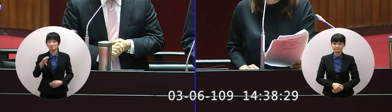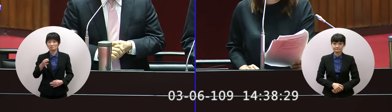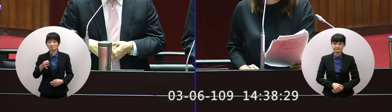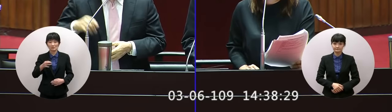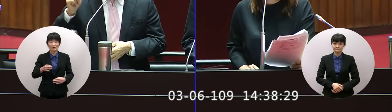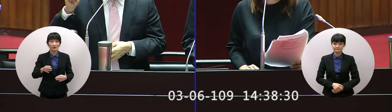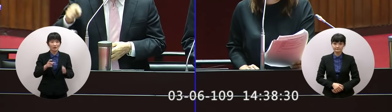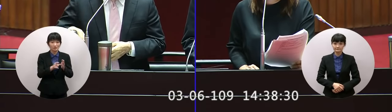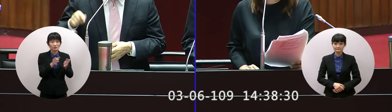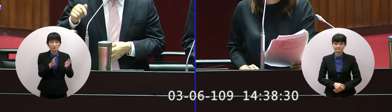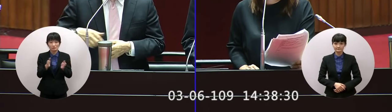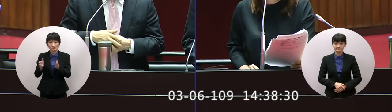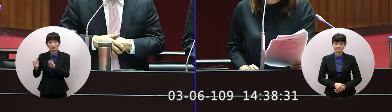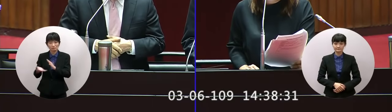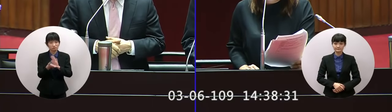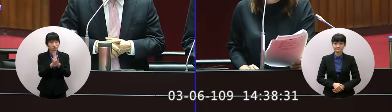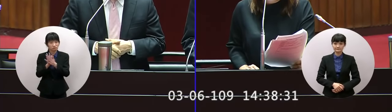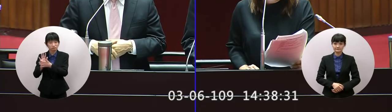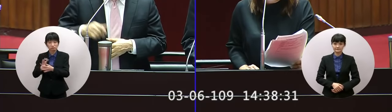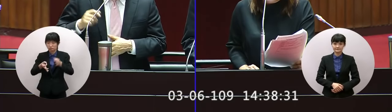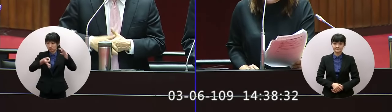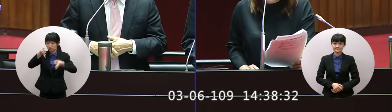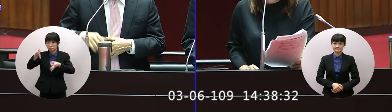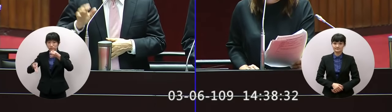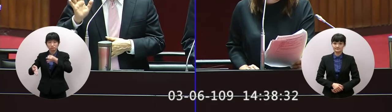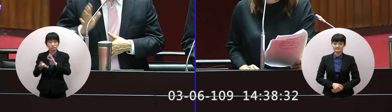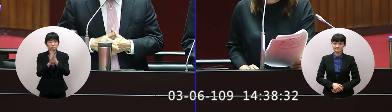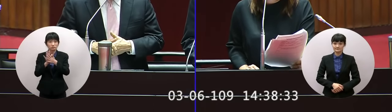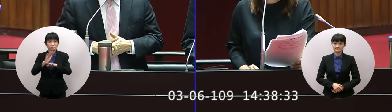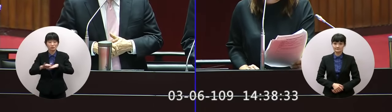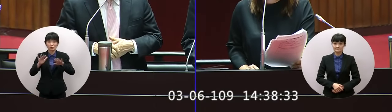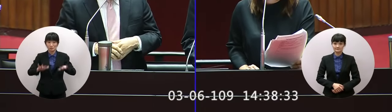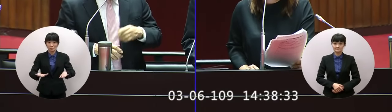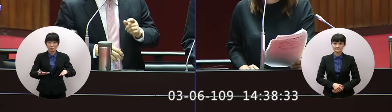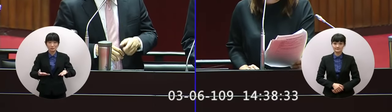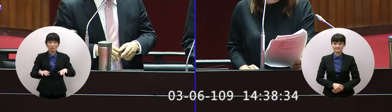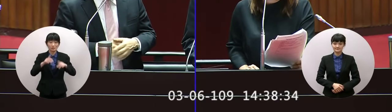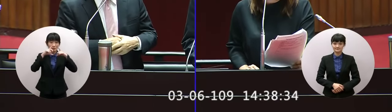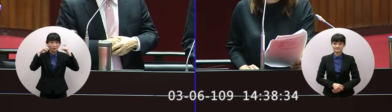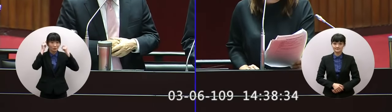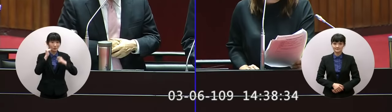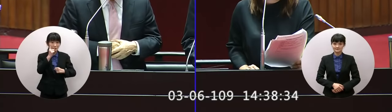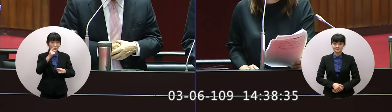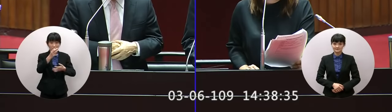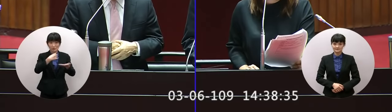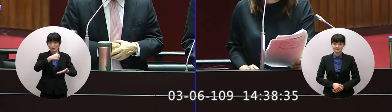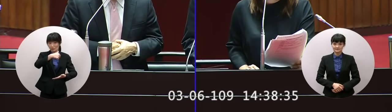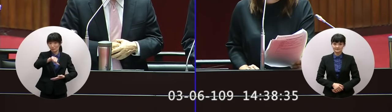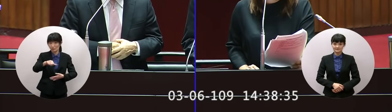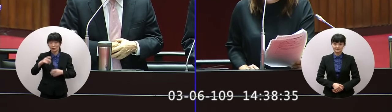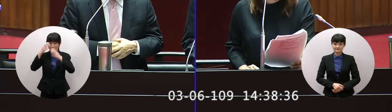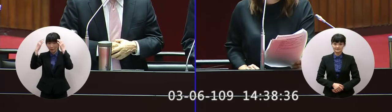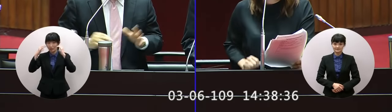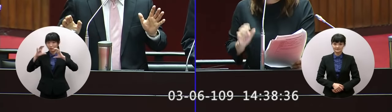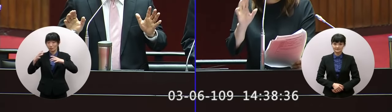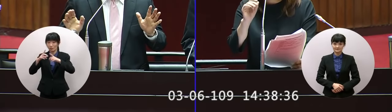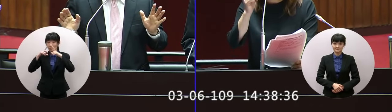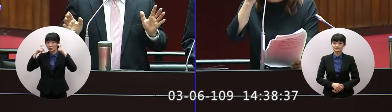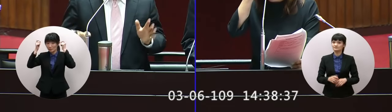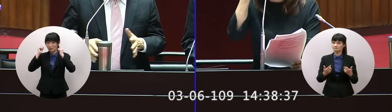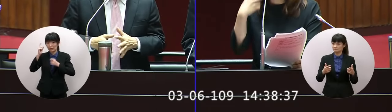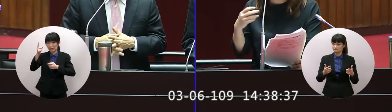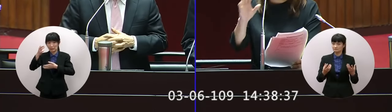时的啦，就以现在今天来说，我们的一片5块，韩国一片40块。 没